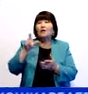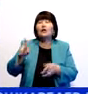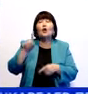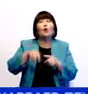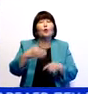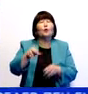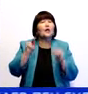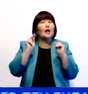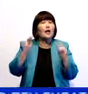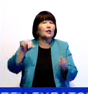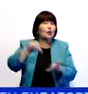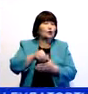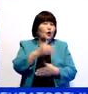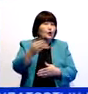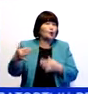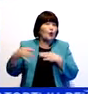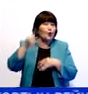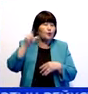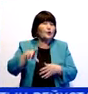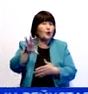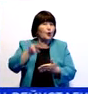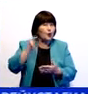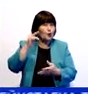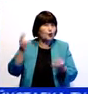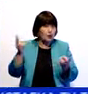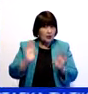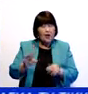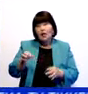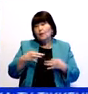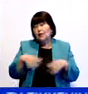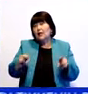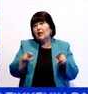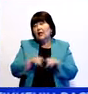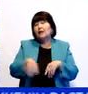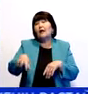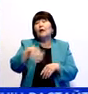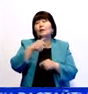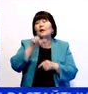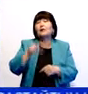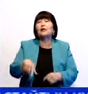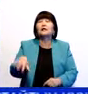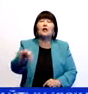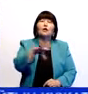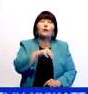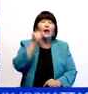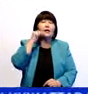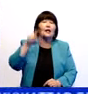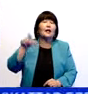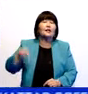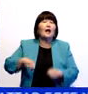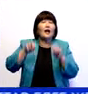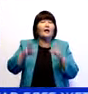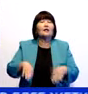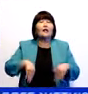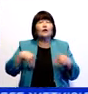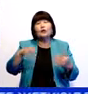деген адалдыктын үлгүсүн сол майдангерлерден үйрөнүү керек ак. Мереке мезиретинде аймак башчысы өңүрдөгү барлык ардагерлерди арнайы куттуктап,